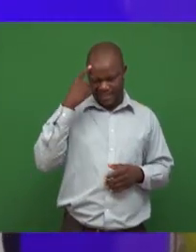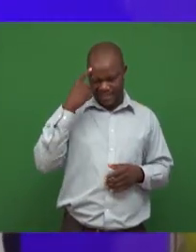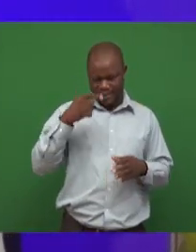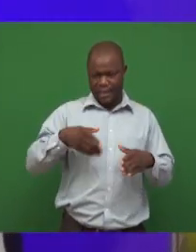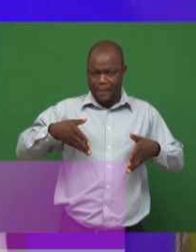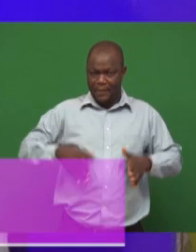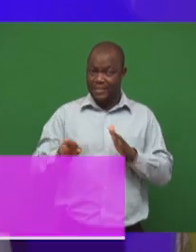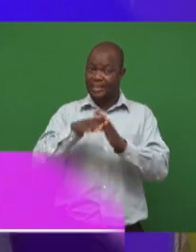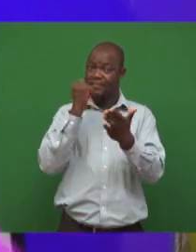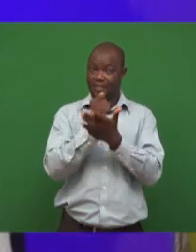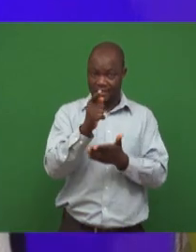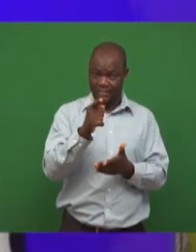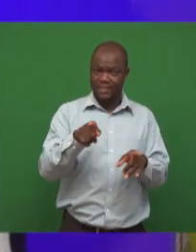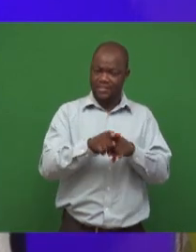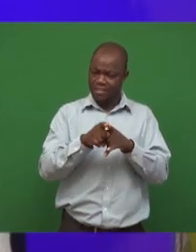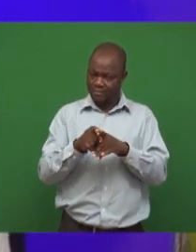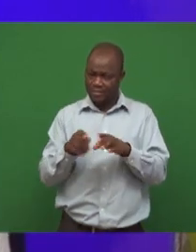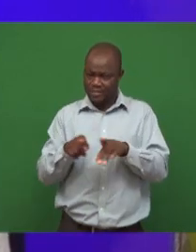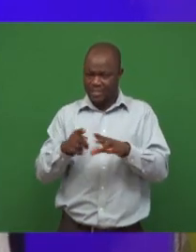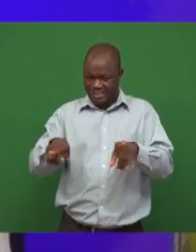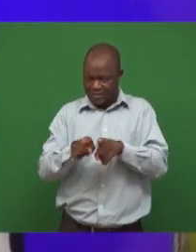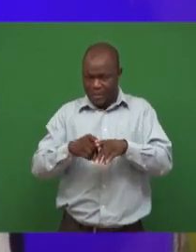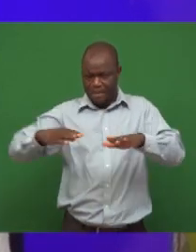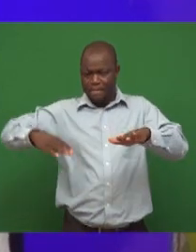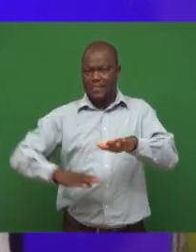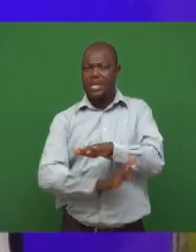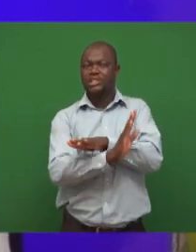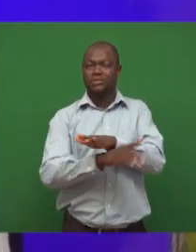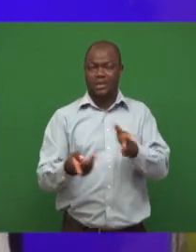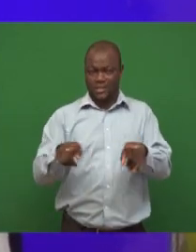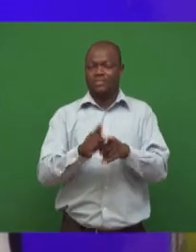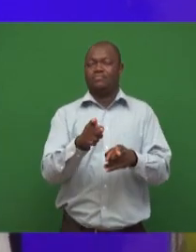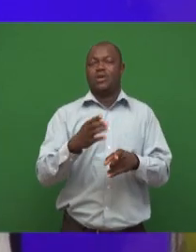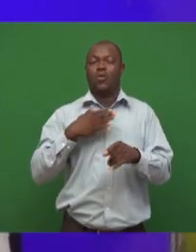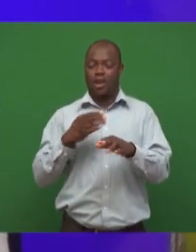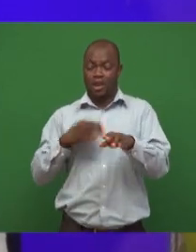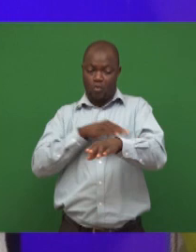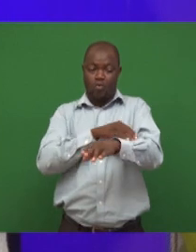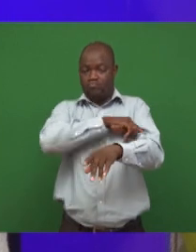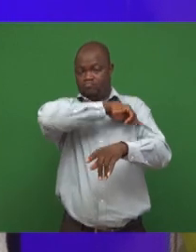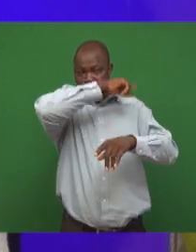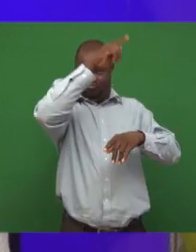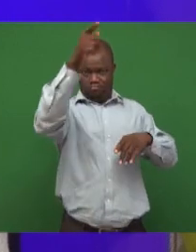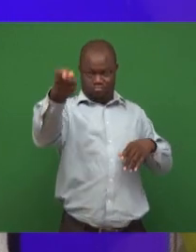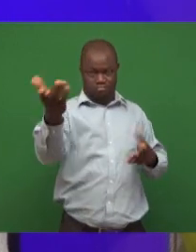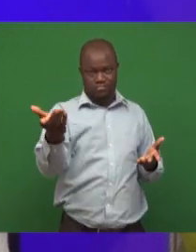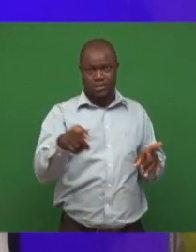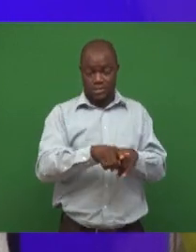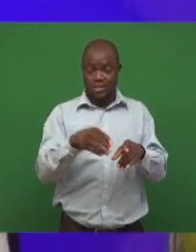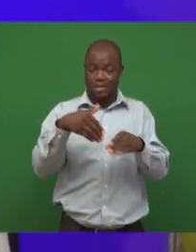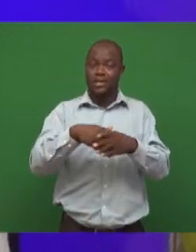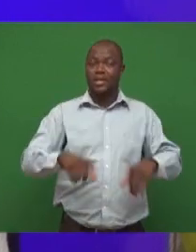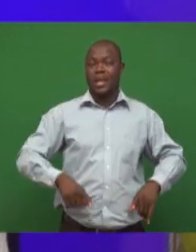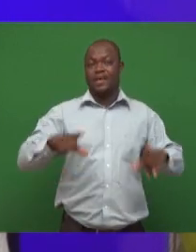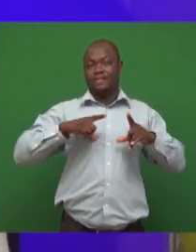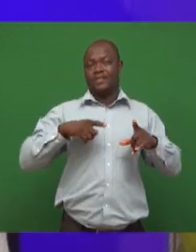riri chidaniko kana kuti bridge rekubva pane chimwe chinhano chakakosha kunova kuzvarwa